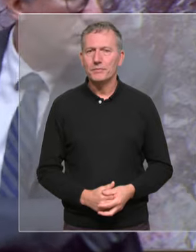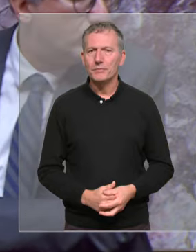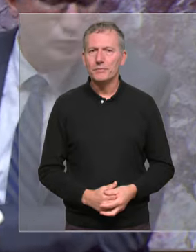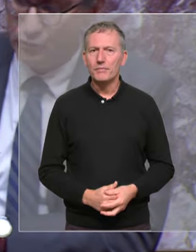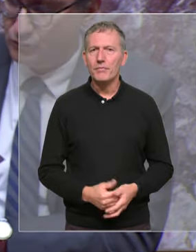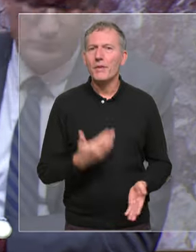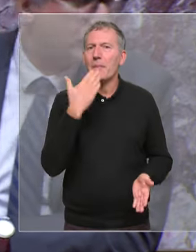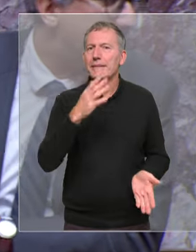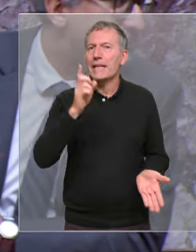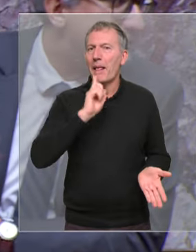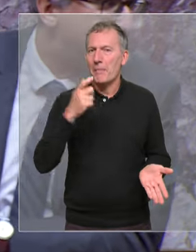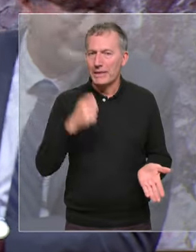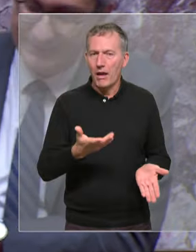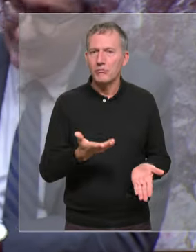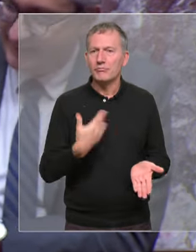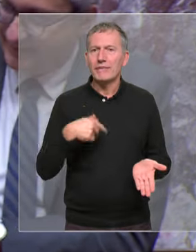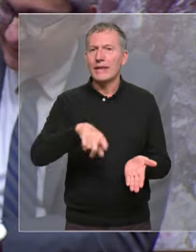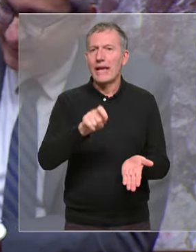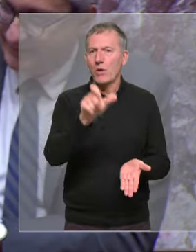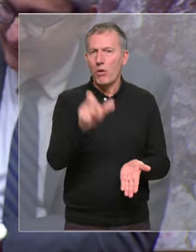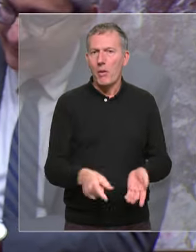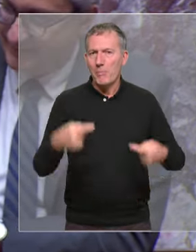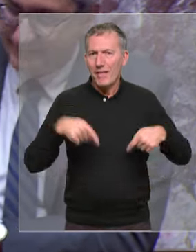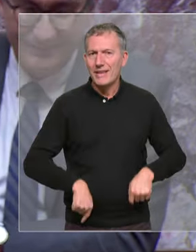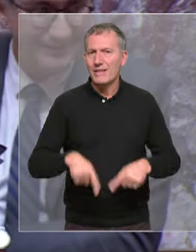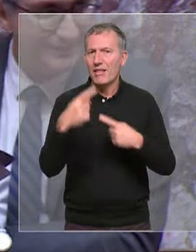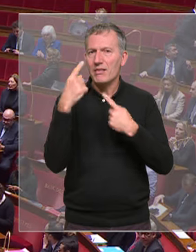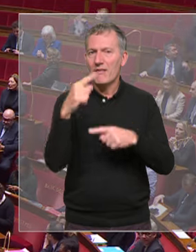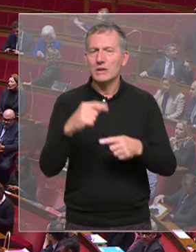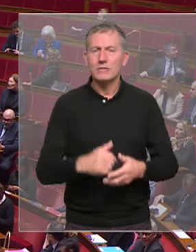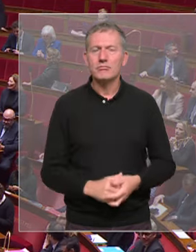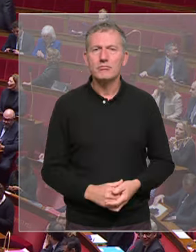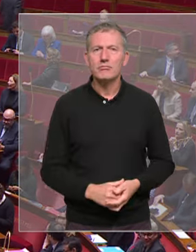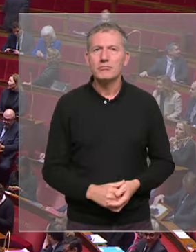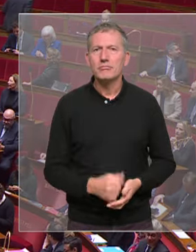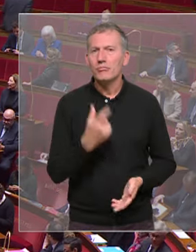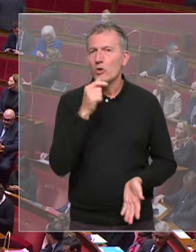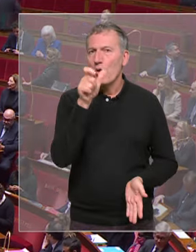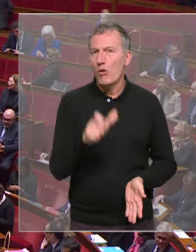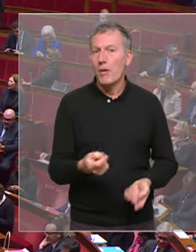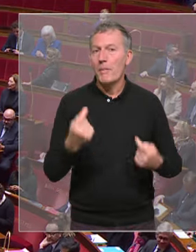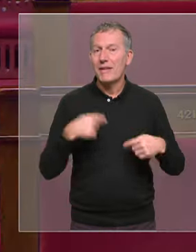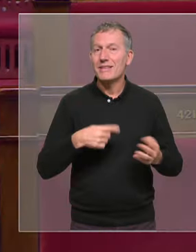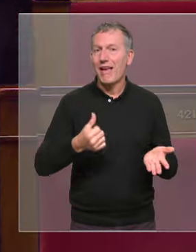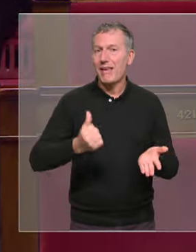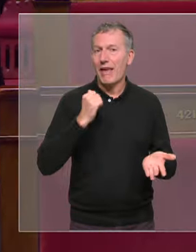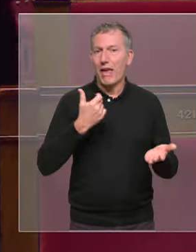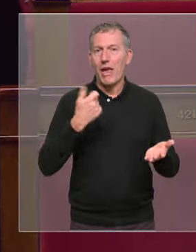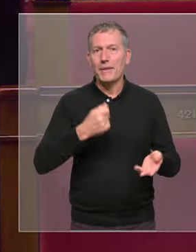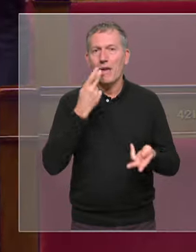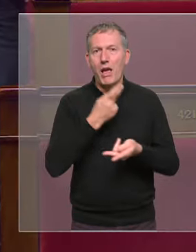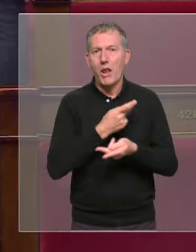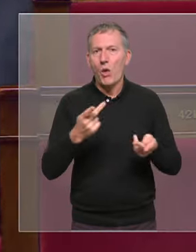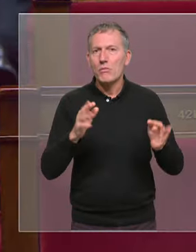Merci Madame la Présidente. Ma question s'adresse au ministre de la Défense. Monsieur le ministre, hier le président déclarait « Il n'y a pas